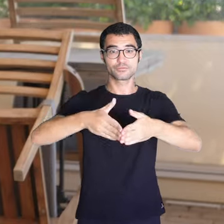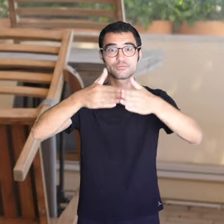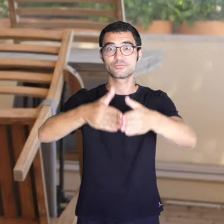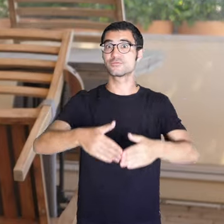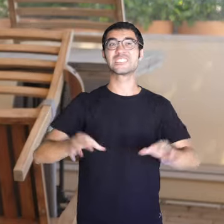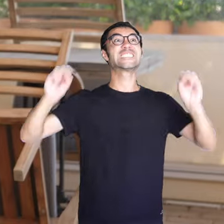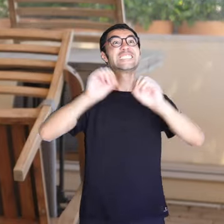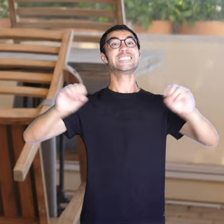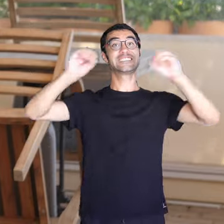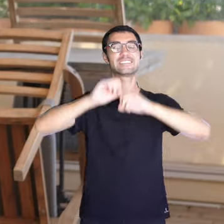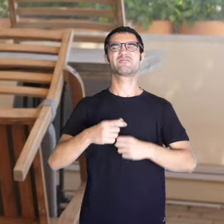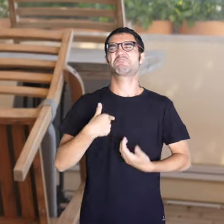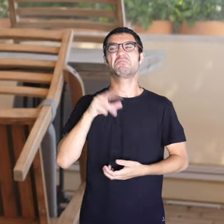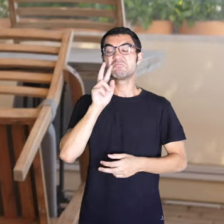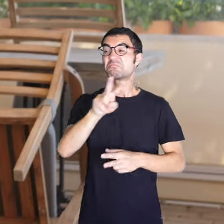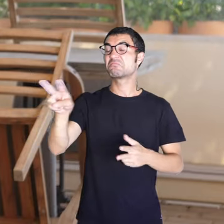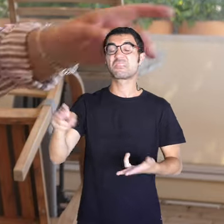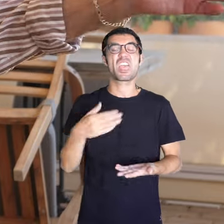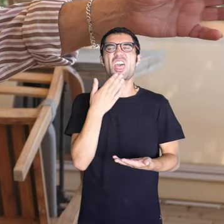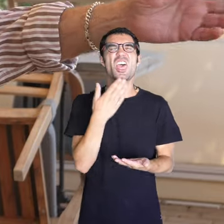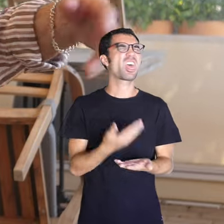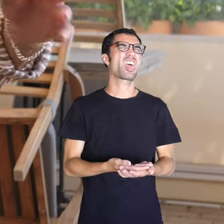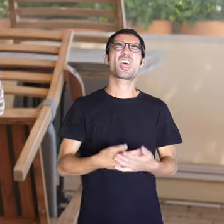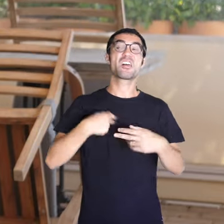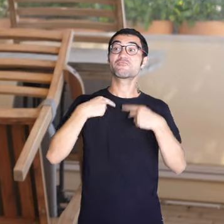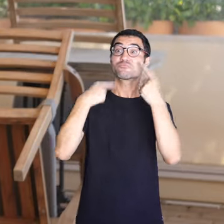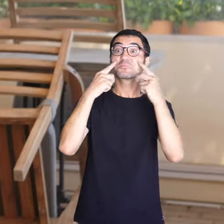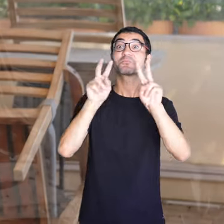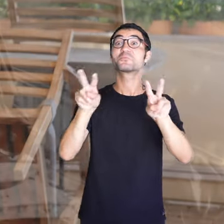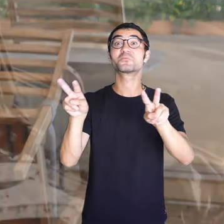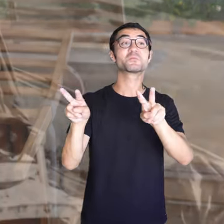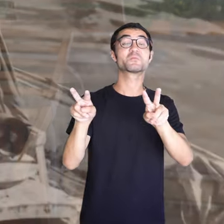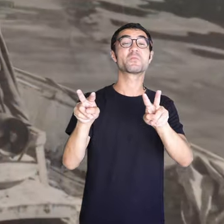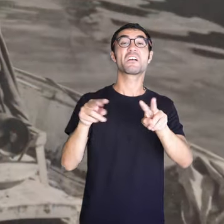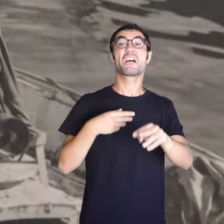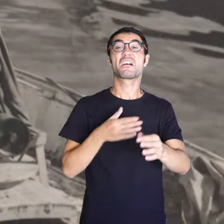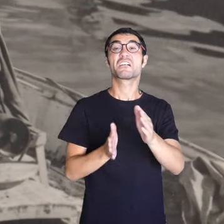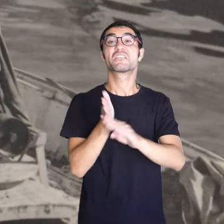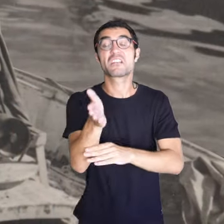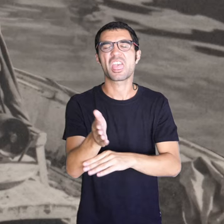I perquè l'he avorrido. La veig, però l'he avorrido.